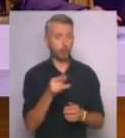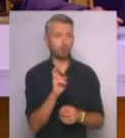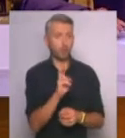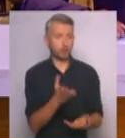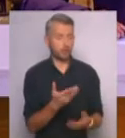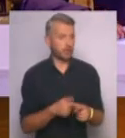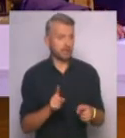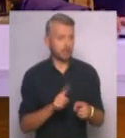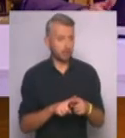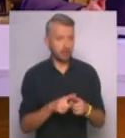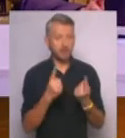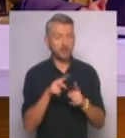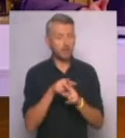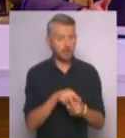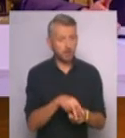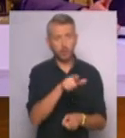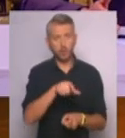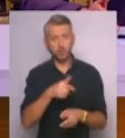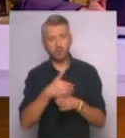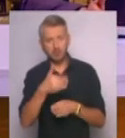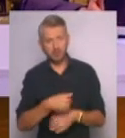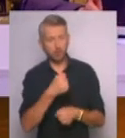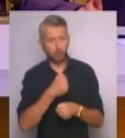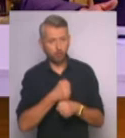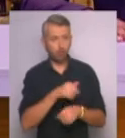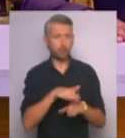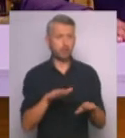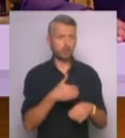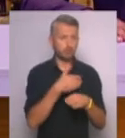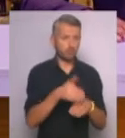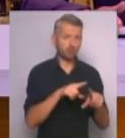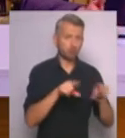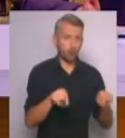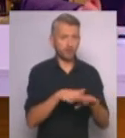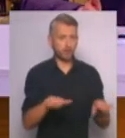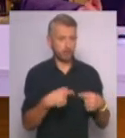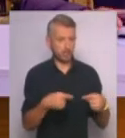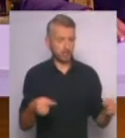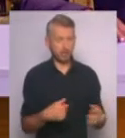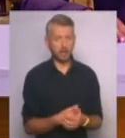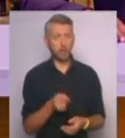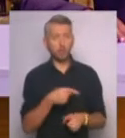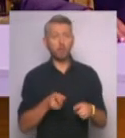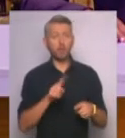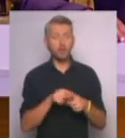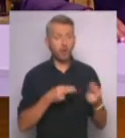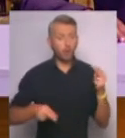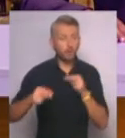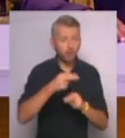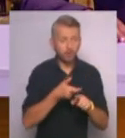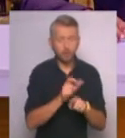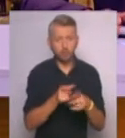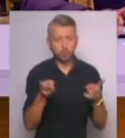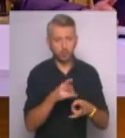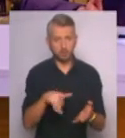Тобто це несе навантаження. Люди запізнюються на роботу, діти в школу, в садочки і так далі. Угу. Тому ця розв'язка, вона дуже потрібна